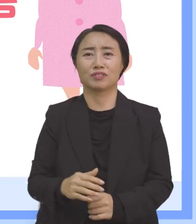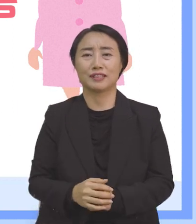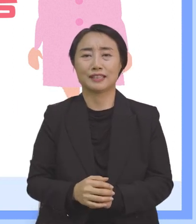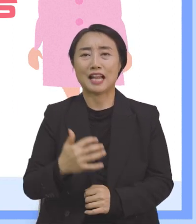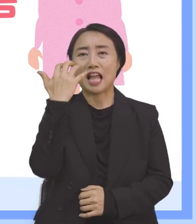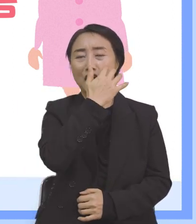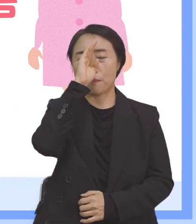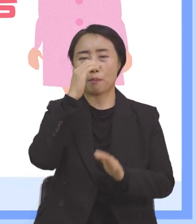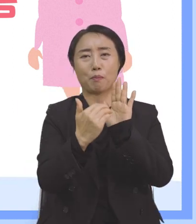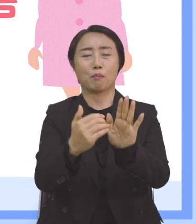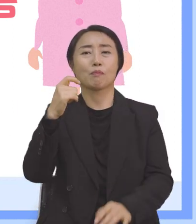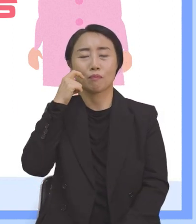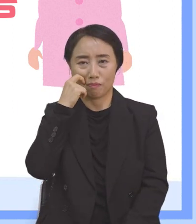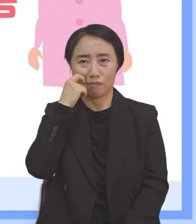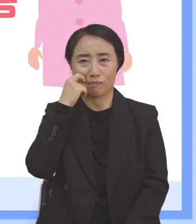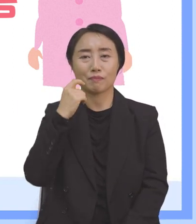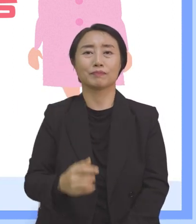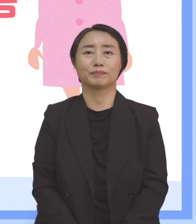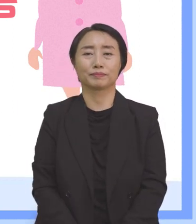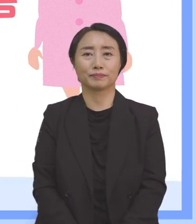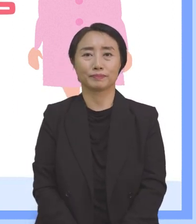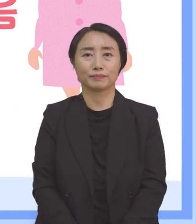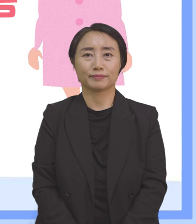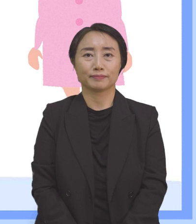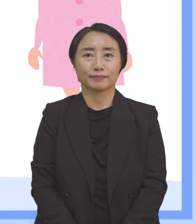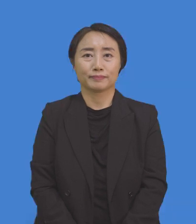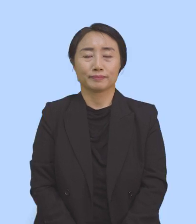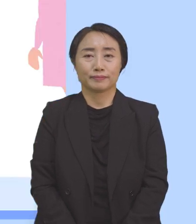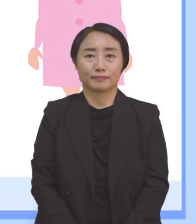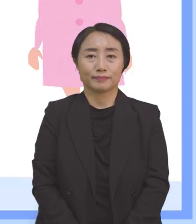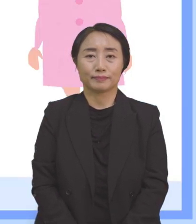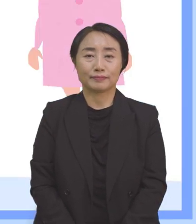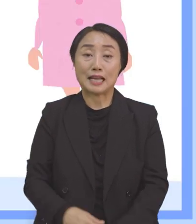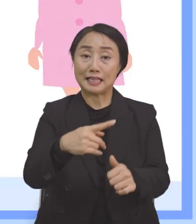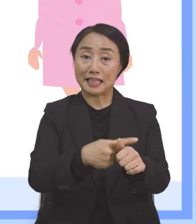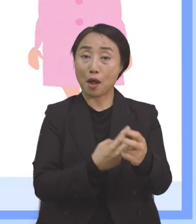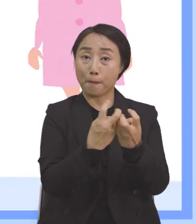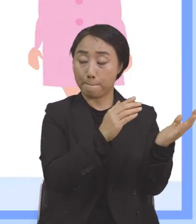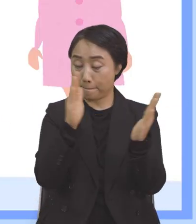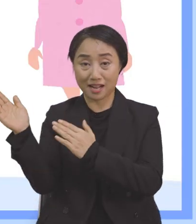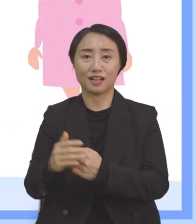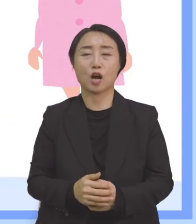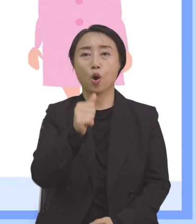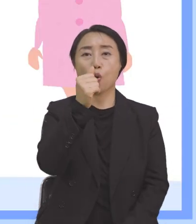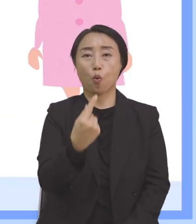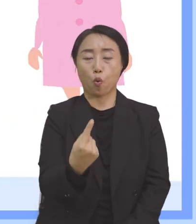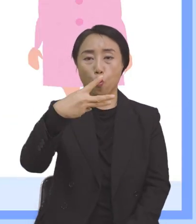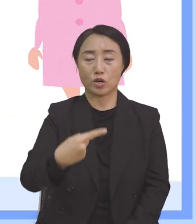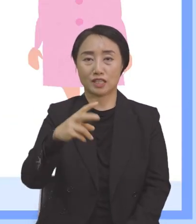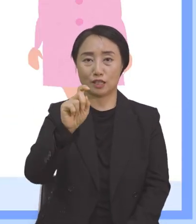높고 성병 예방에도 도움이 되지 않는다는 단점이 있습니다. 자연 피임법에 이어 다음은